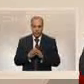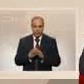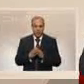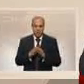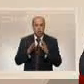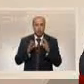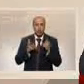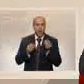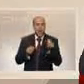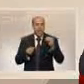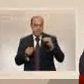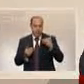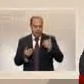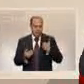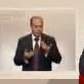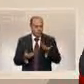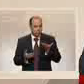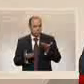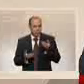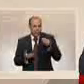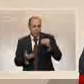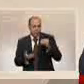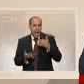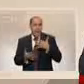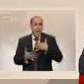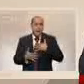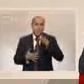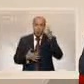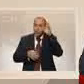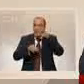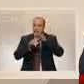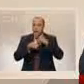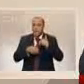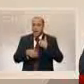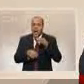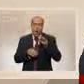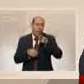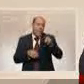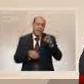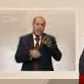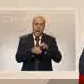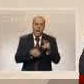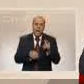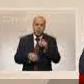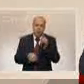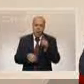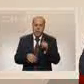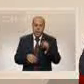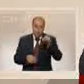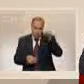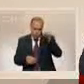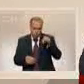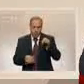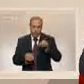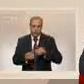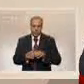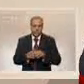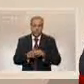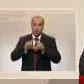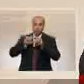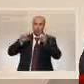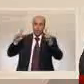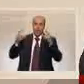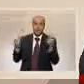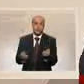شني الاضافه اعي اليوم عش نحب التونسي ينتخب مني وما ينتخب غيري اليوم شعار